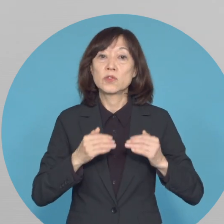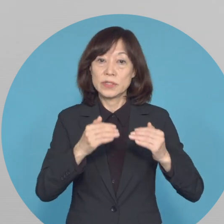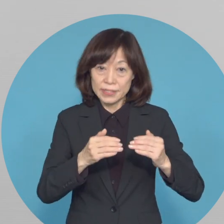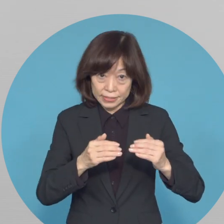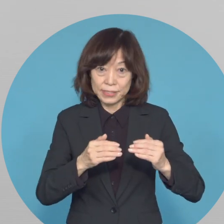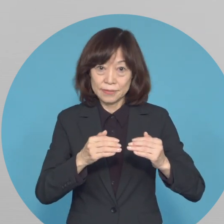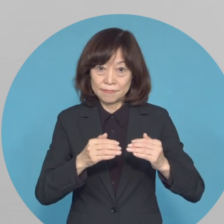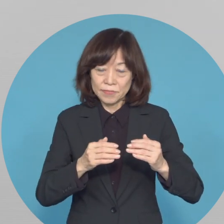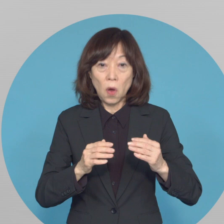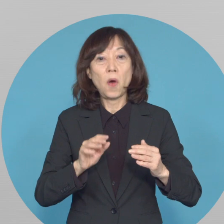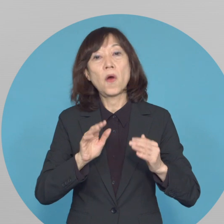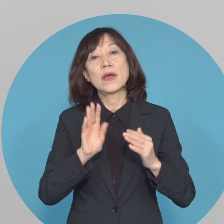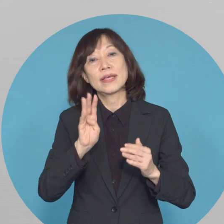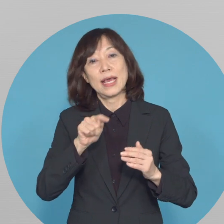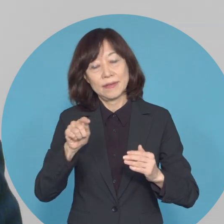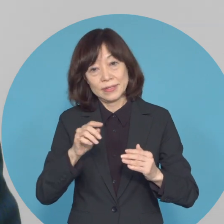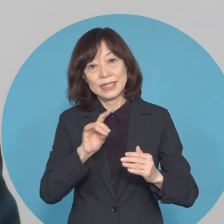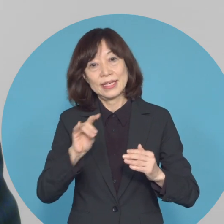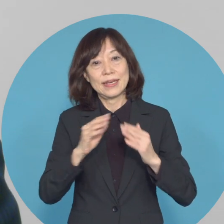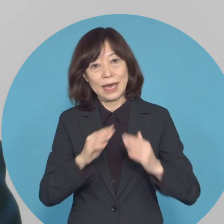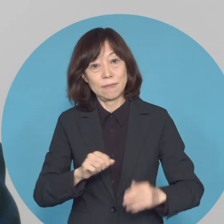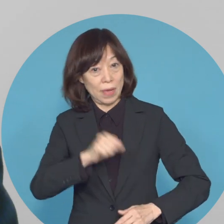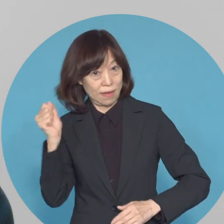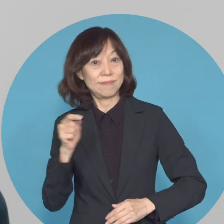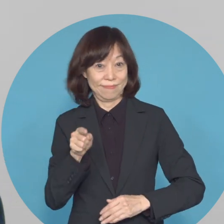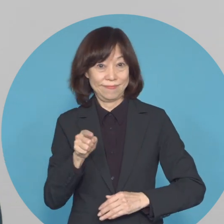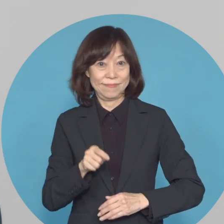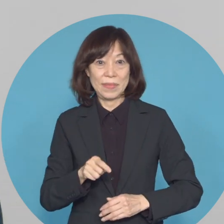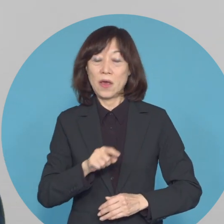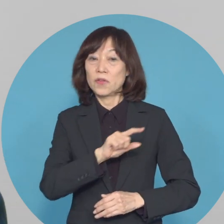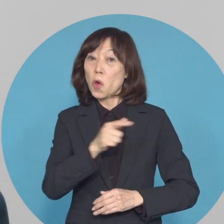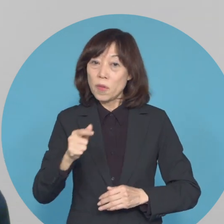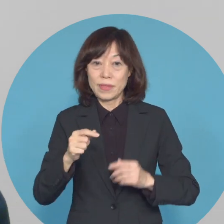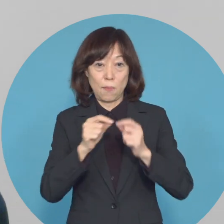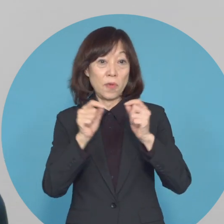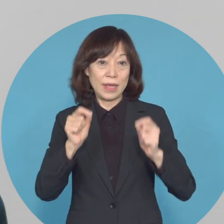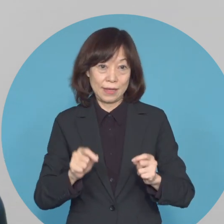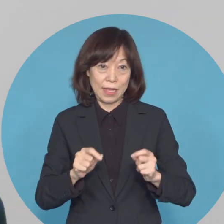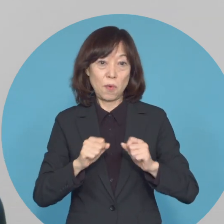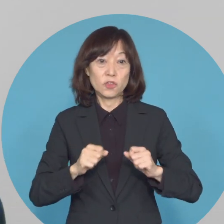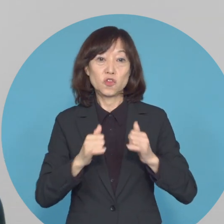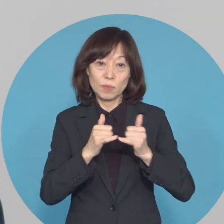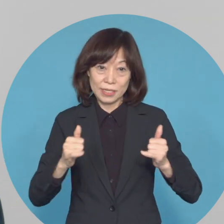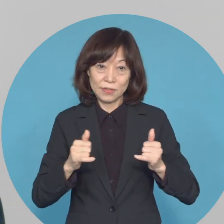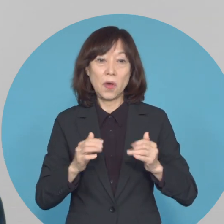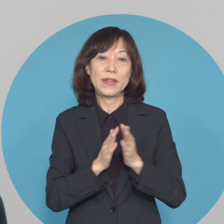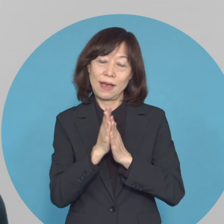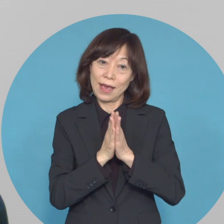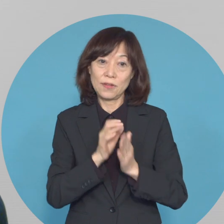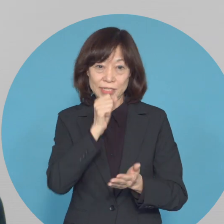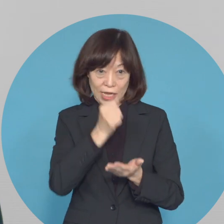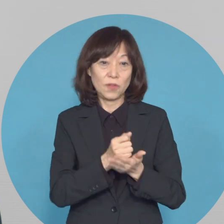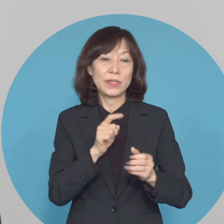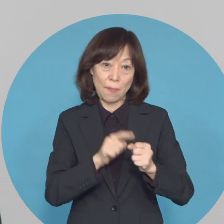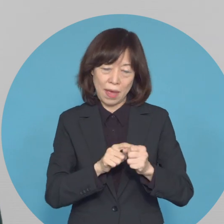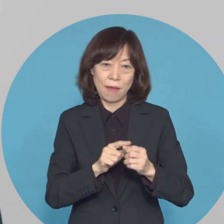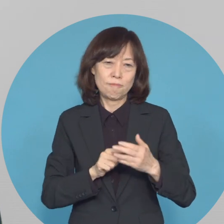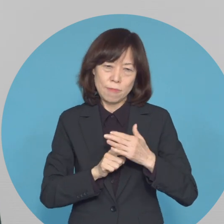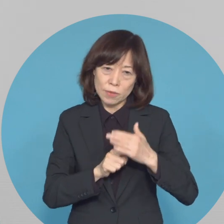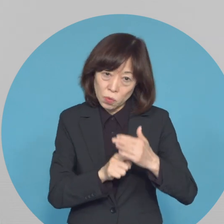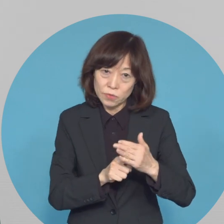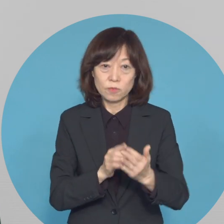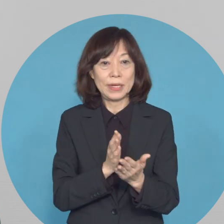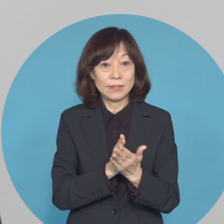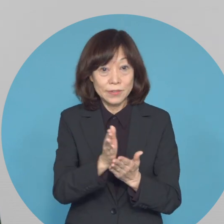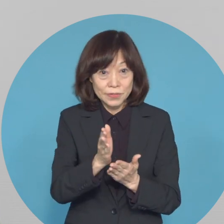会で否決に追い込みました。どんな問題でも住民の願い実現のために粘り強く、まっす